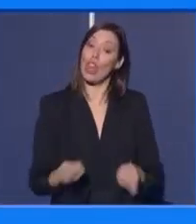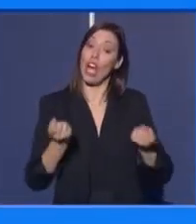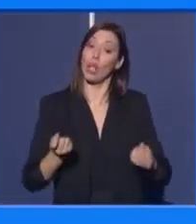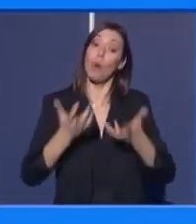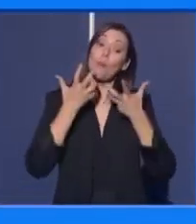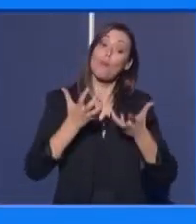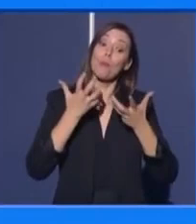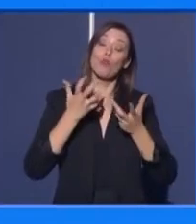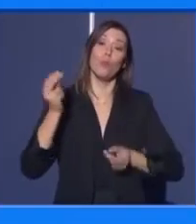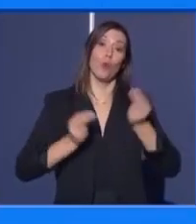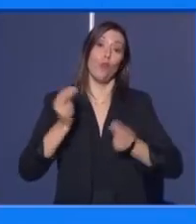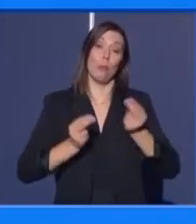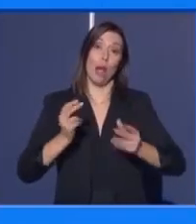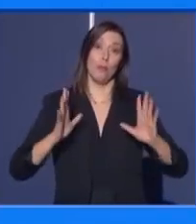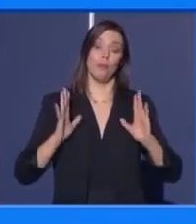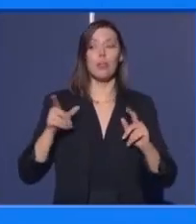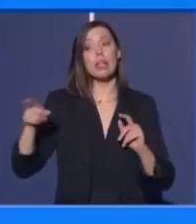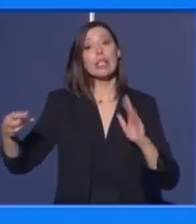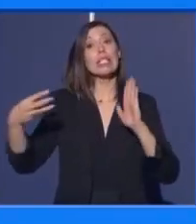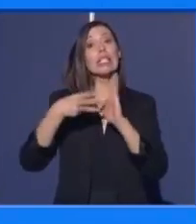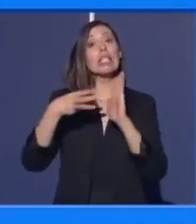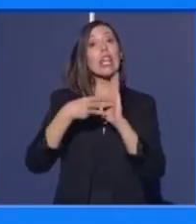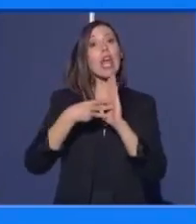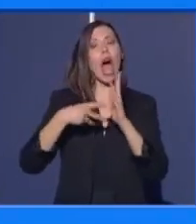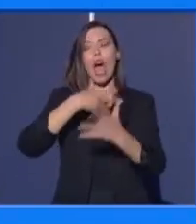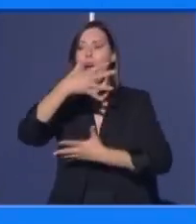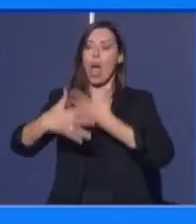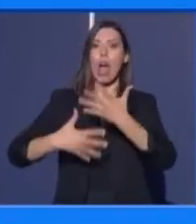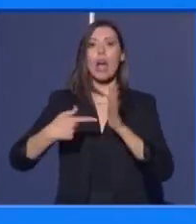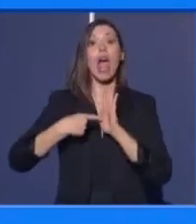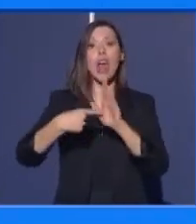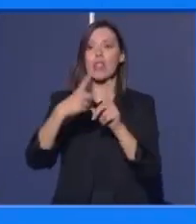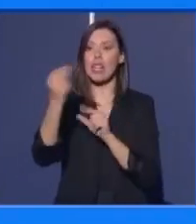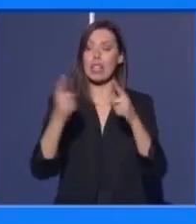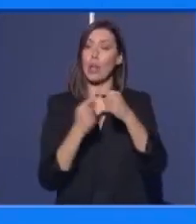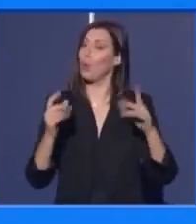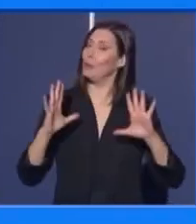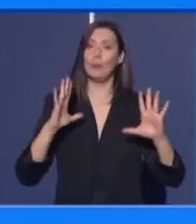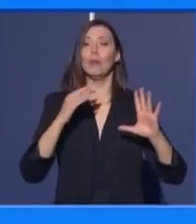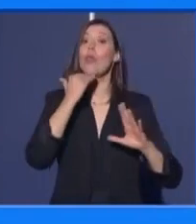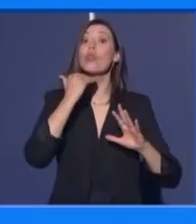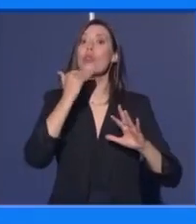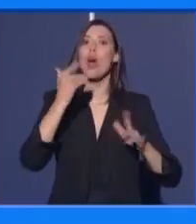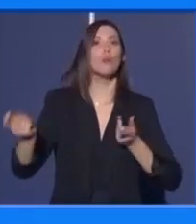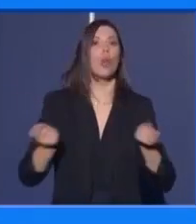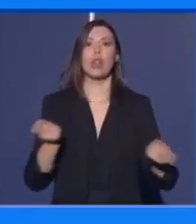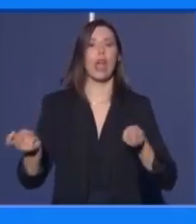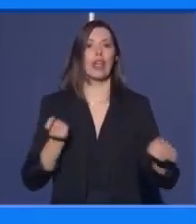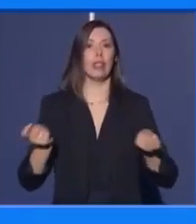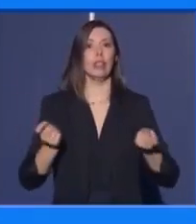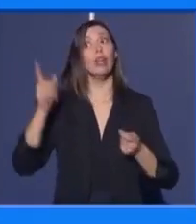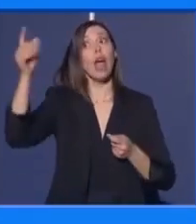κρίση στην Συρία κατέδειξε τη δυσλειτουργία του ΝΑΤΟ. Και φτάσαμε στο σημείο Μακρόν να θεωρεί κλινικά νεκρό το